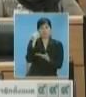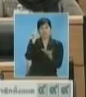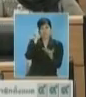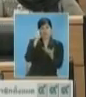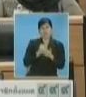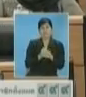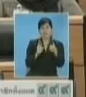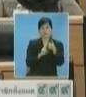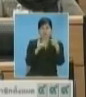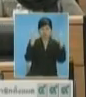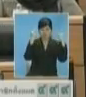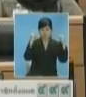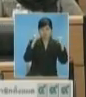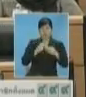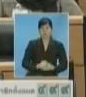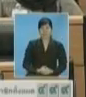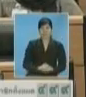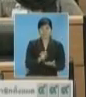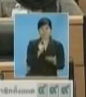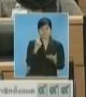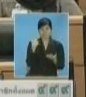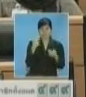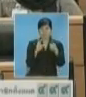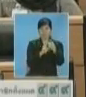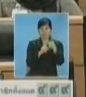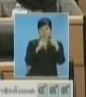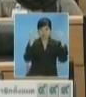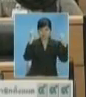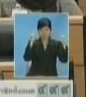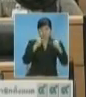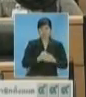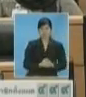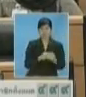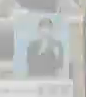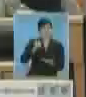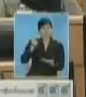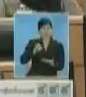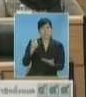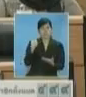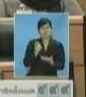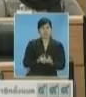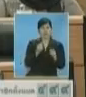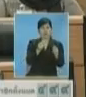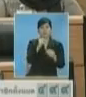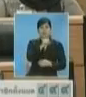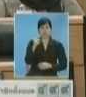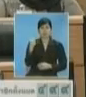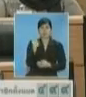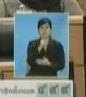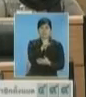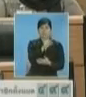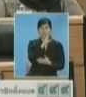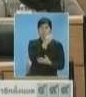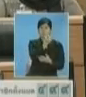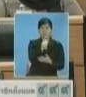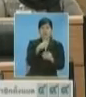านรองนายกรัฐมนตรีเนี่ยท่านคงตอบไม่ได้เพราะนายกรัฐมนตรีเป็นคนไปปฏิบัติข้อราชการถ้าท่านจะมาอ้างว่านายกติดภารกิจมันจะกล